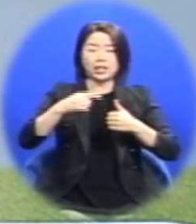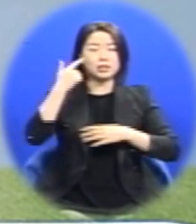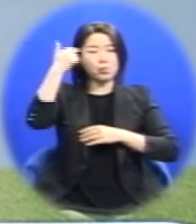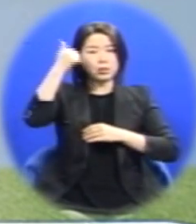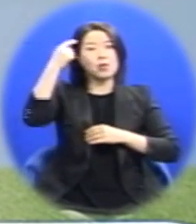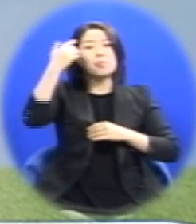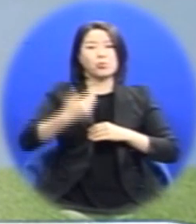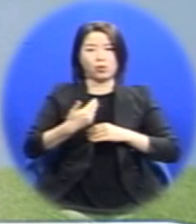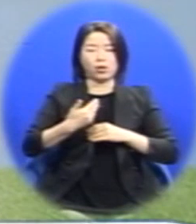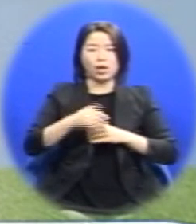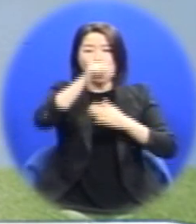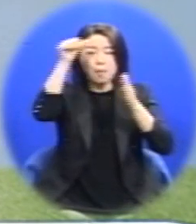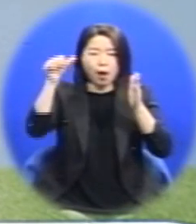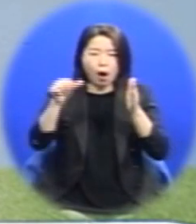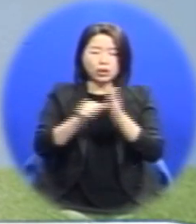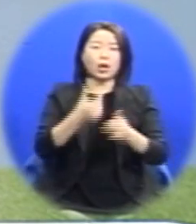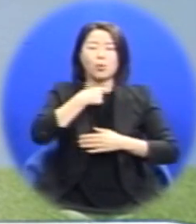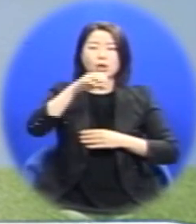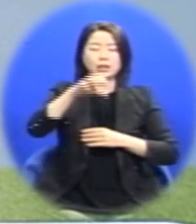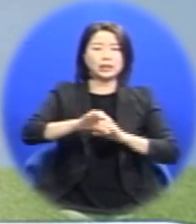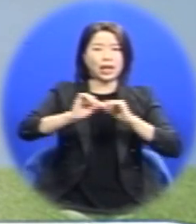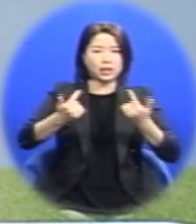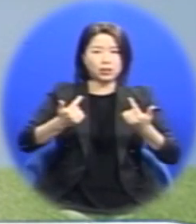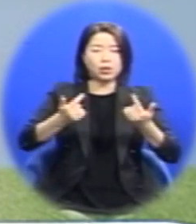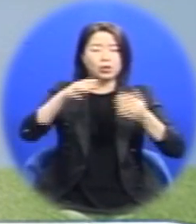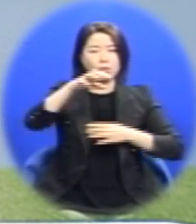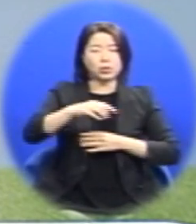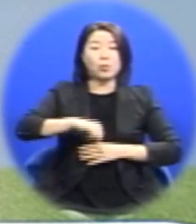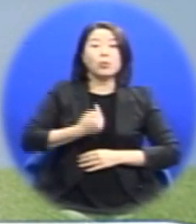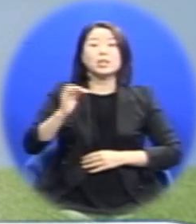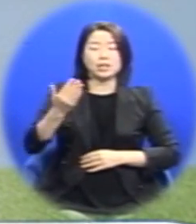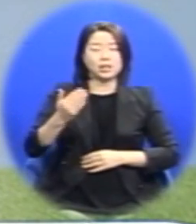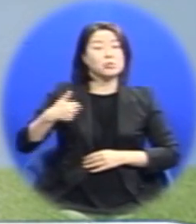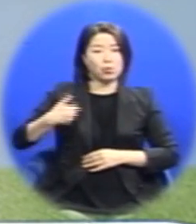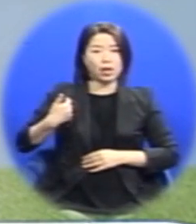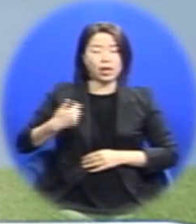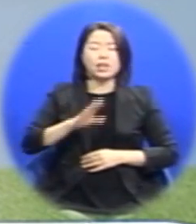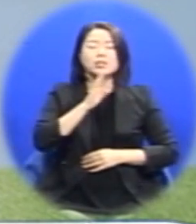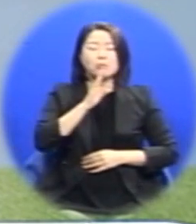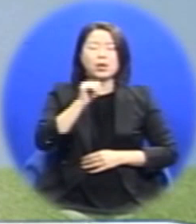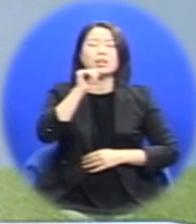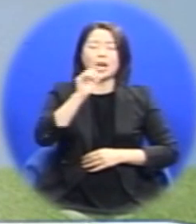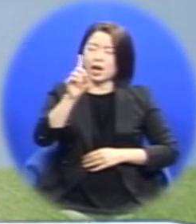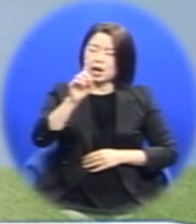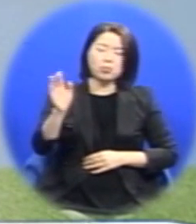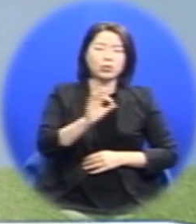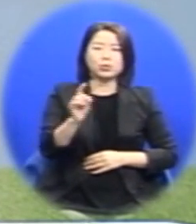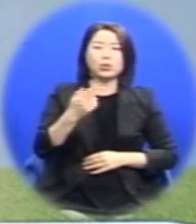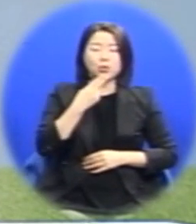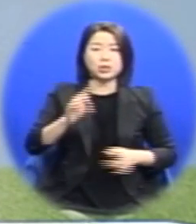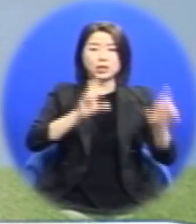물으셨습니다. 평생 원치 않는 곳에서 혼자 살아야 할지도 모르고 정말 가난하여 아무것도 없이 살아야